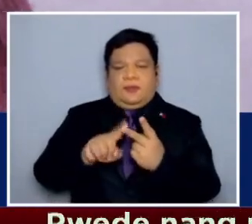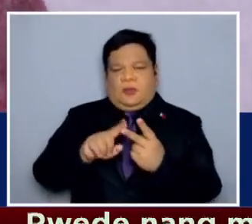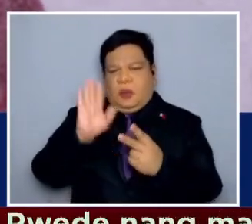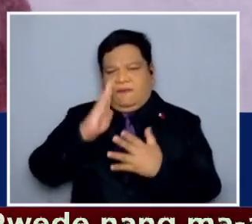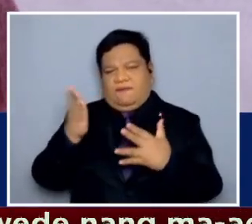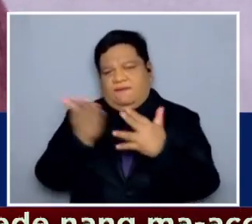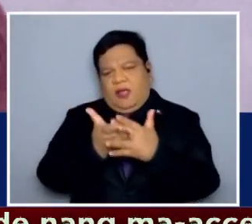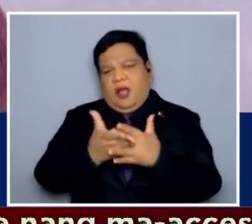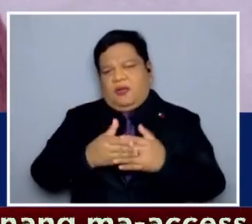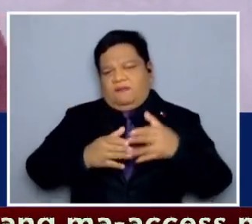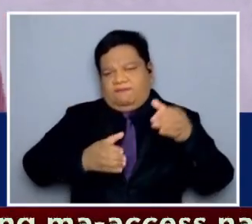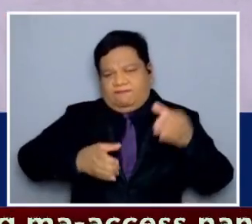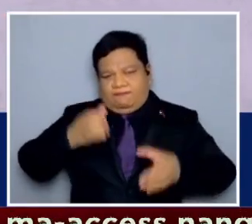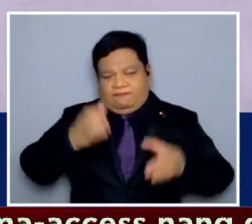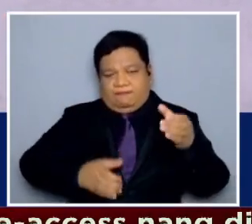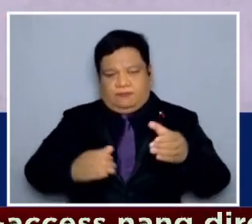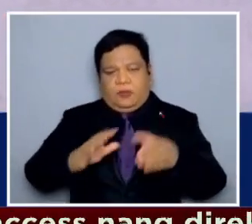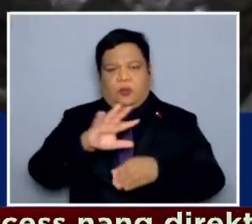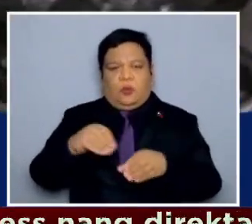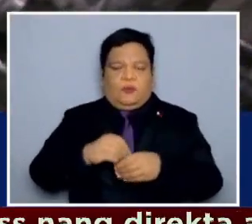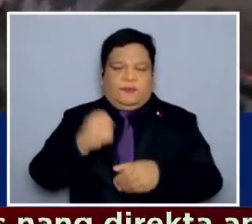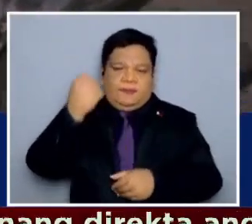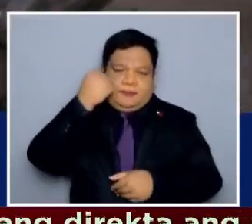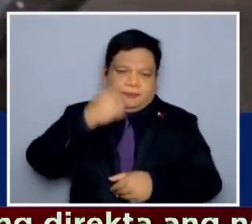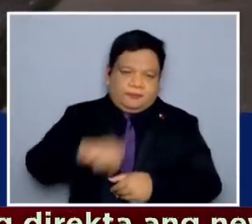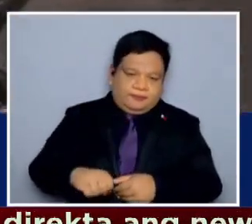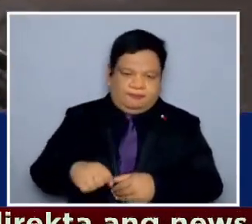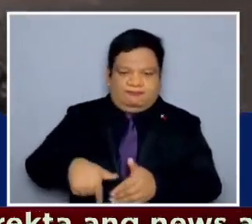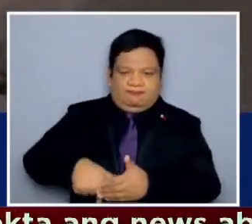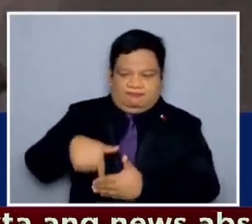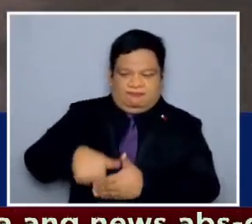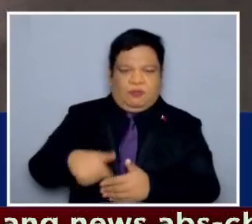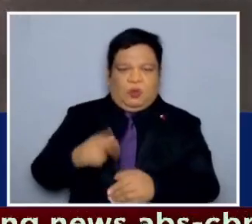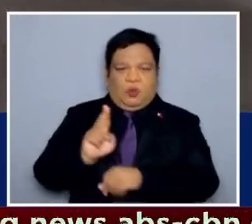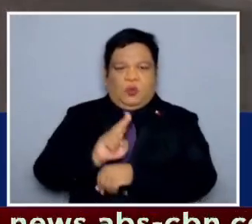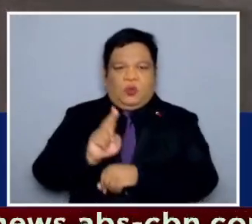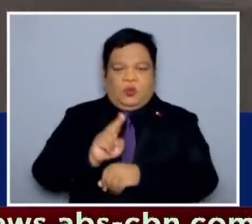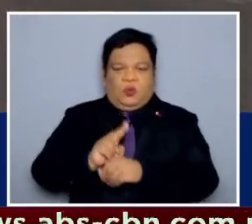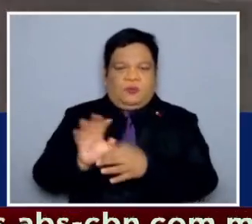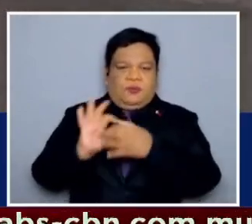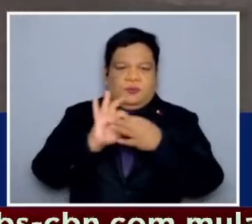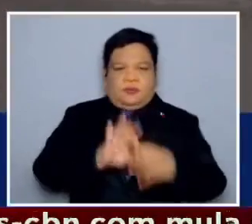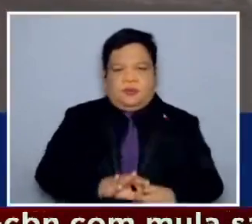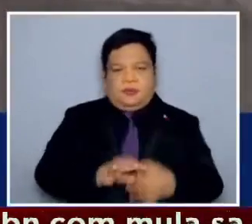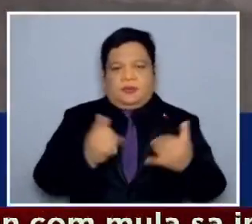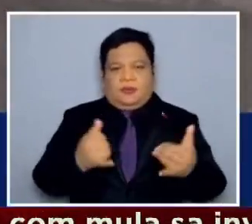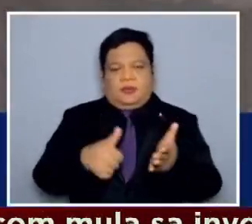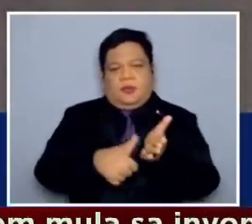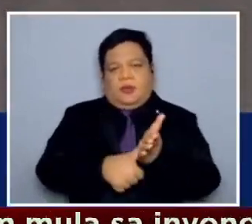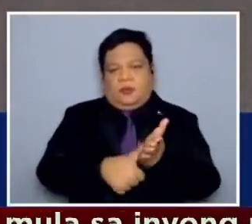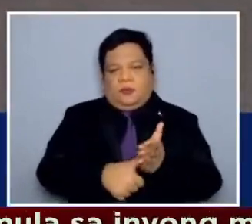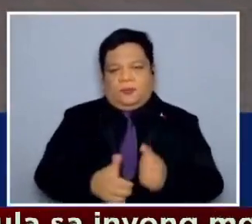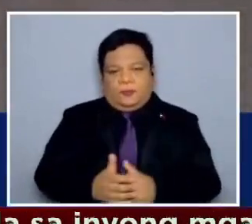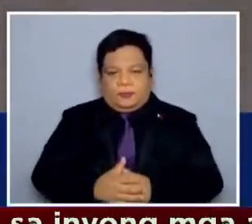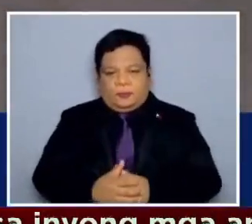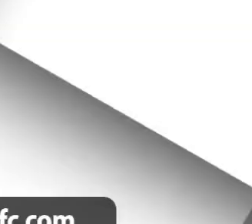kaso kabilang na ang paglabag sa illegal firearms and ammunition na may kaugnay naman sa COMELEC gun ban.